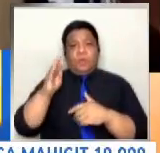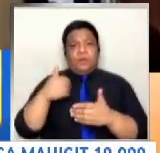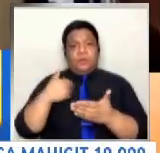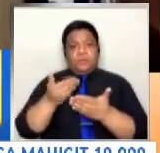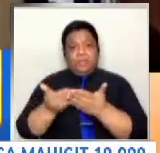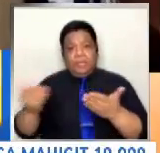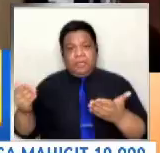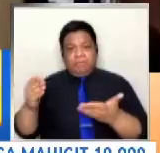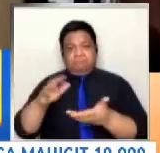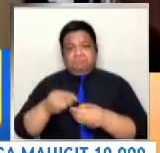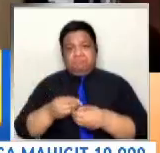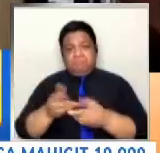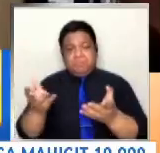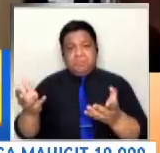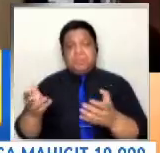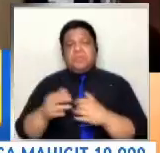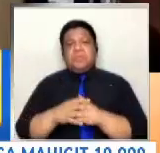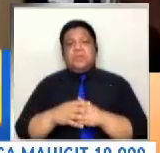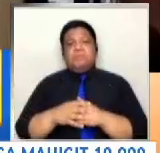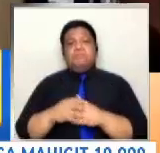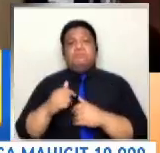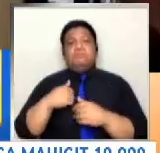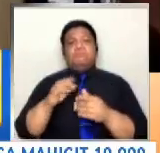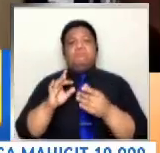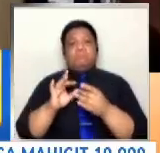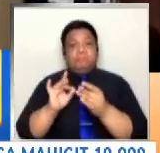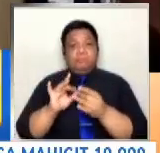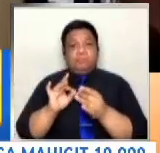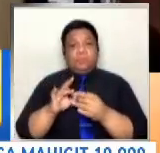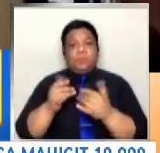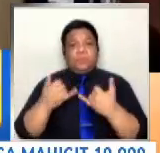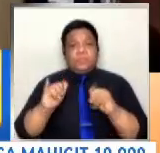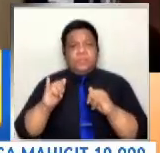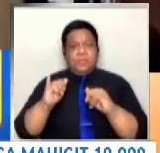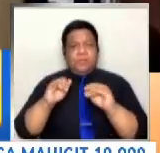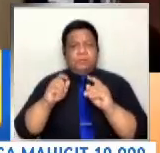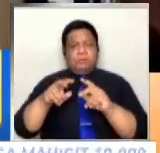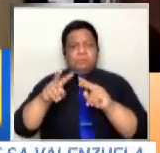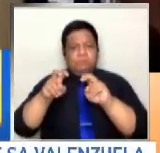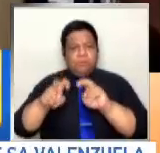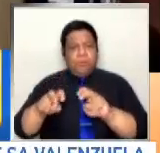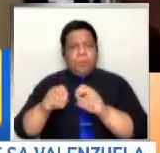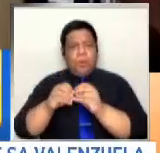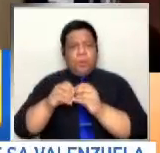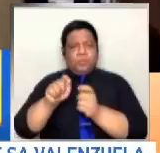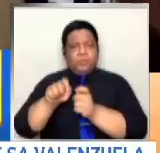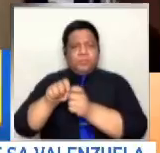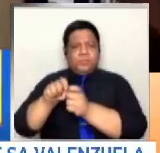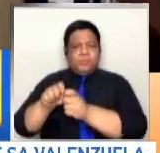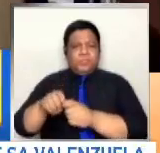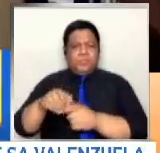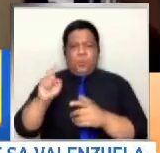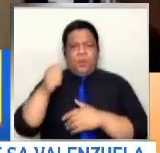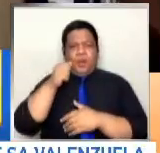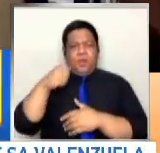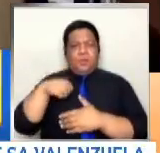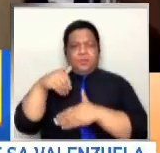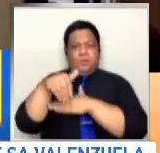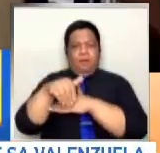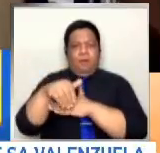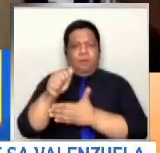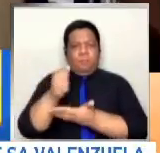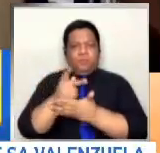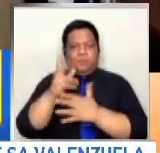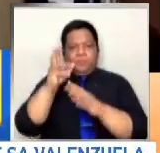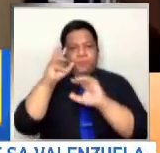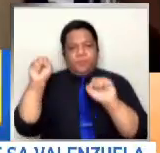So, as I said, aalamin pa namin yung detaling ito. Mainit-init pa to, Maris. Kagabi lang ito na yung Pangulo. So,